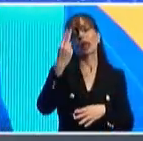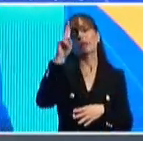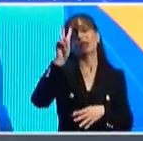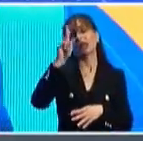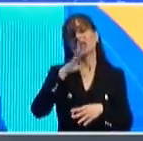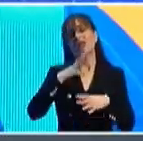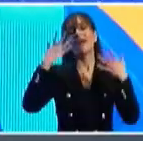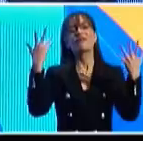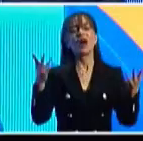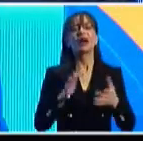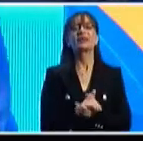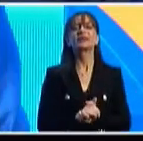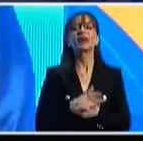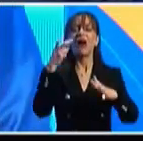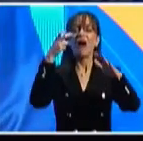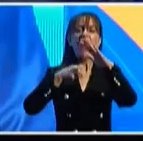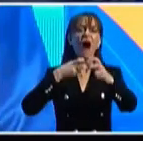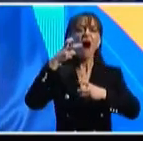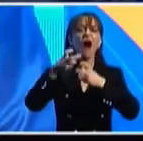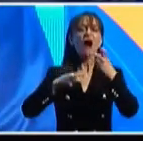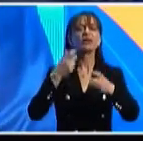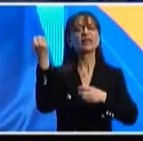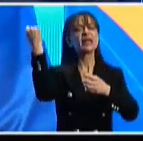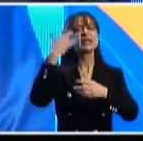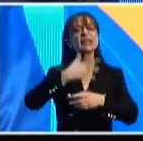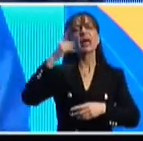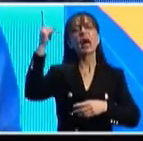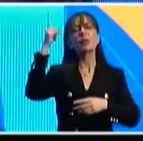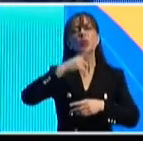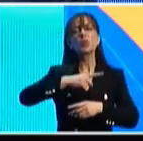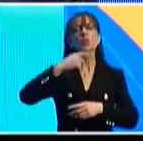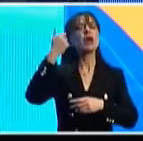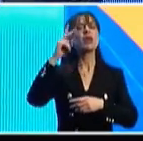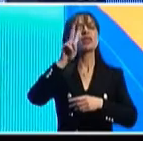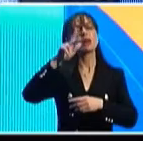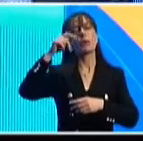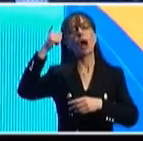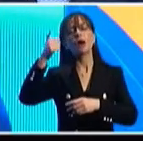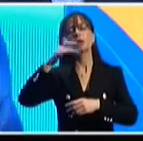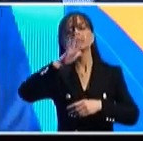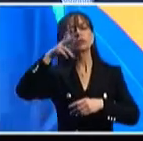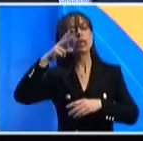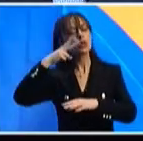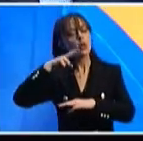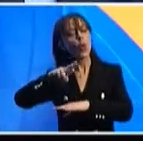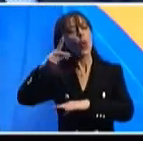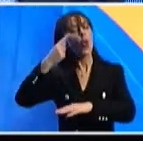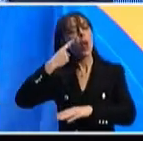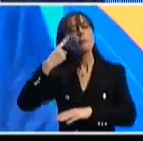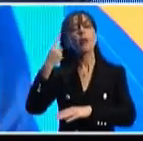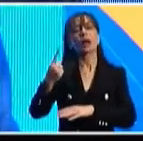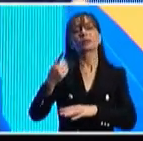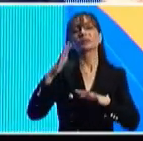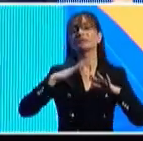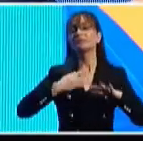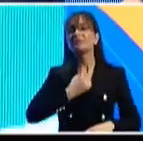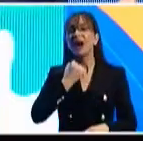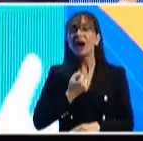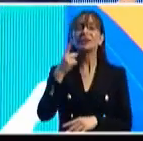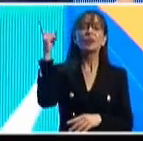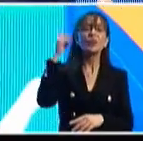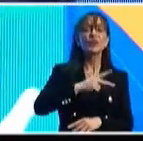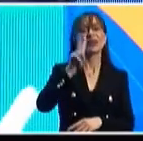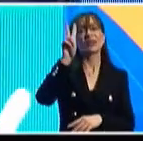ve raylı sistem payı da %26'larda. Deniz yoluna baktığınızda maalesef hala %2